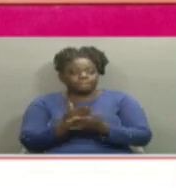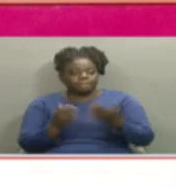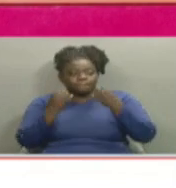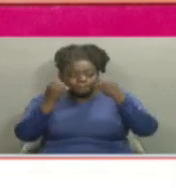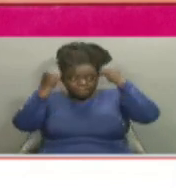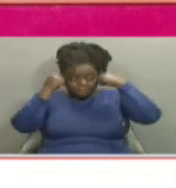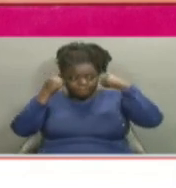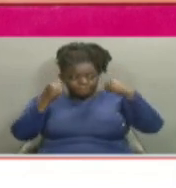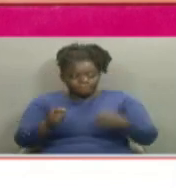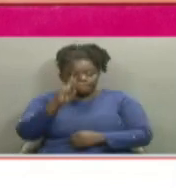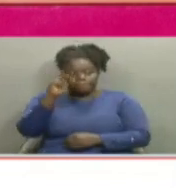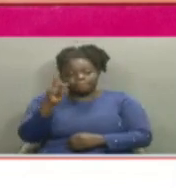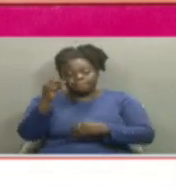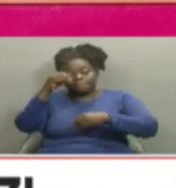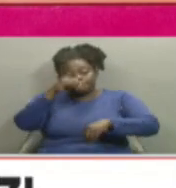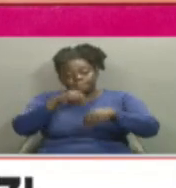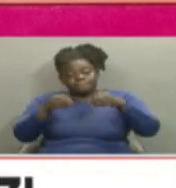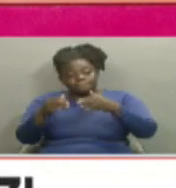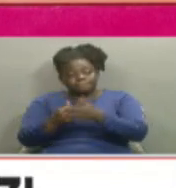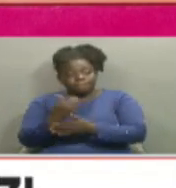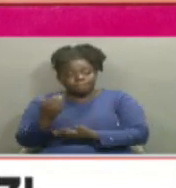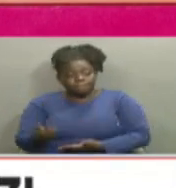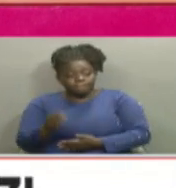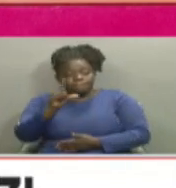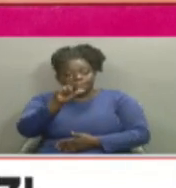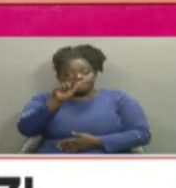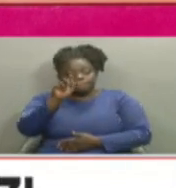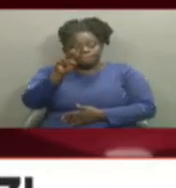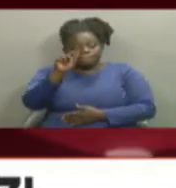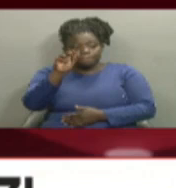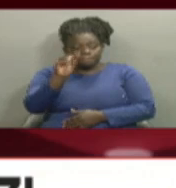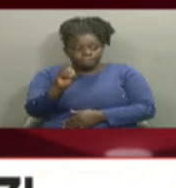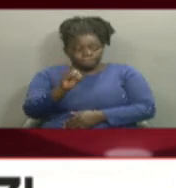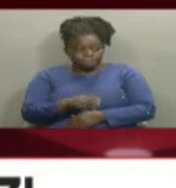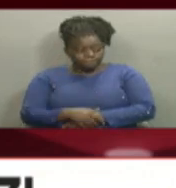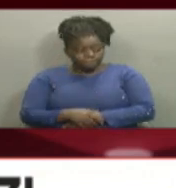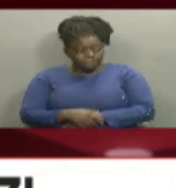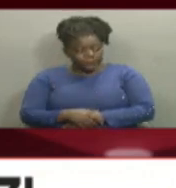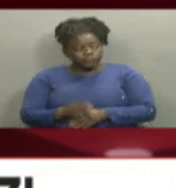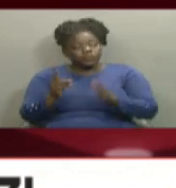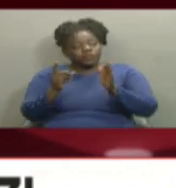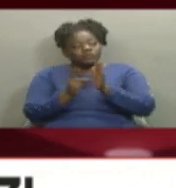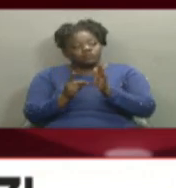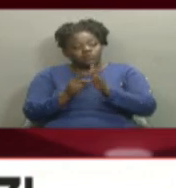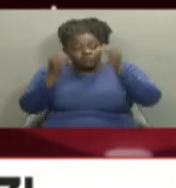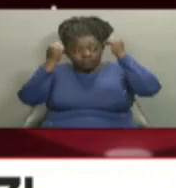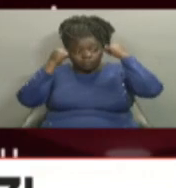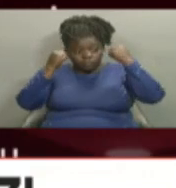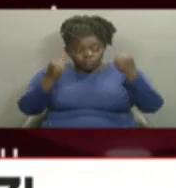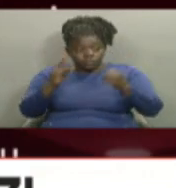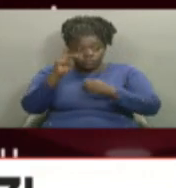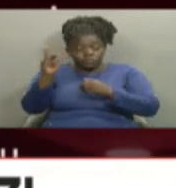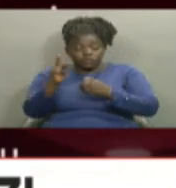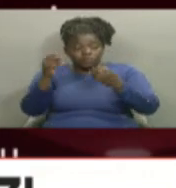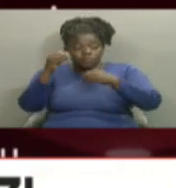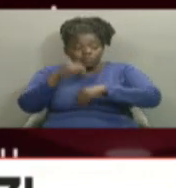President wa Kenya omulonde William Ruto Azze. Dr. William Ruto, President wa Kenya mulondi ya zali wanga